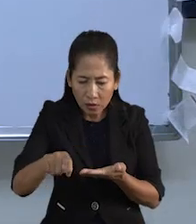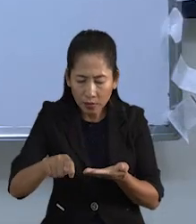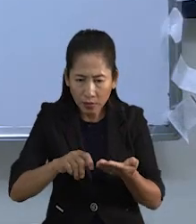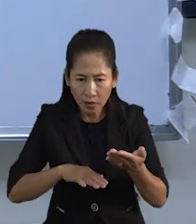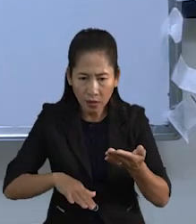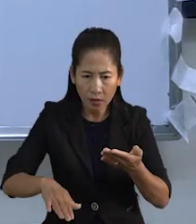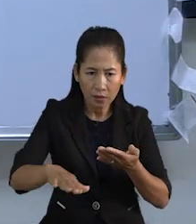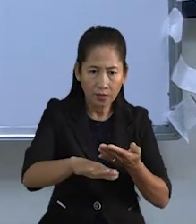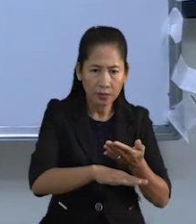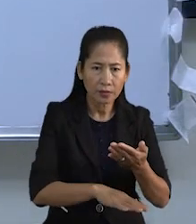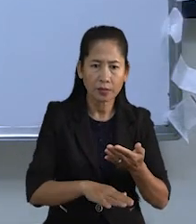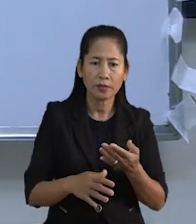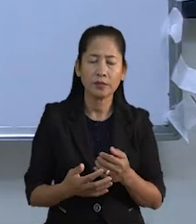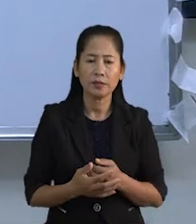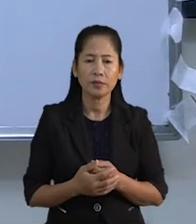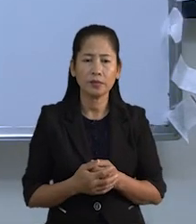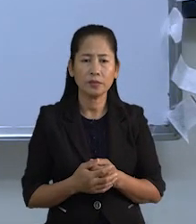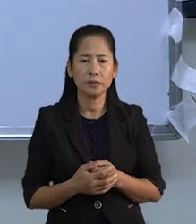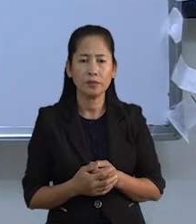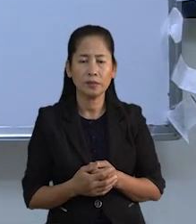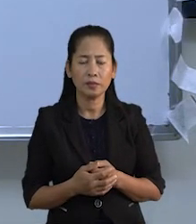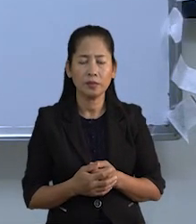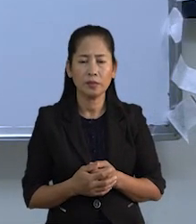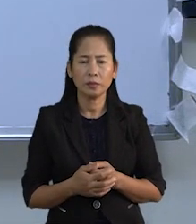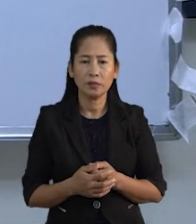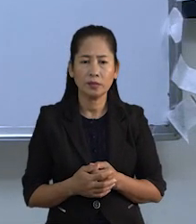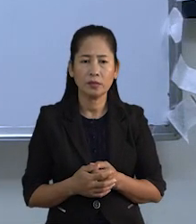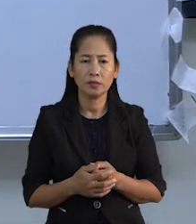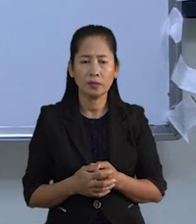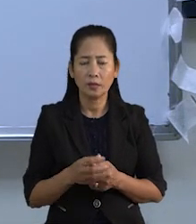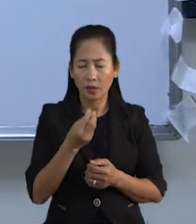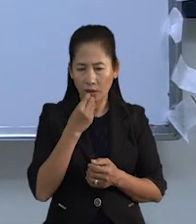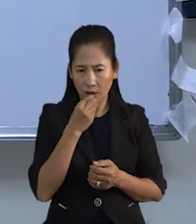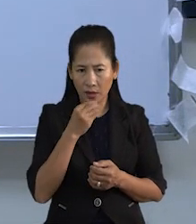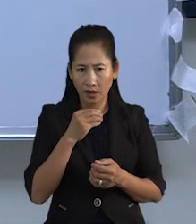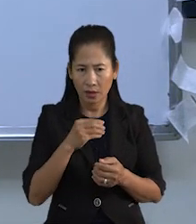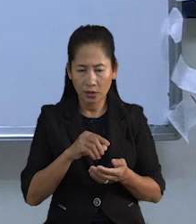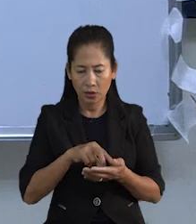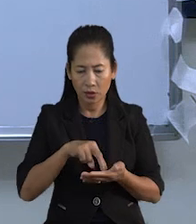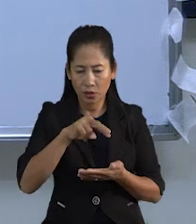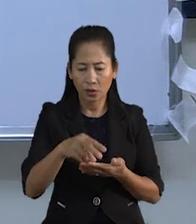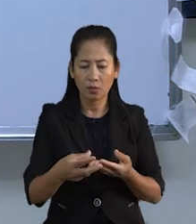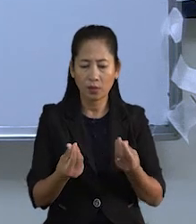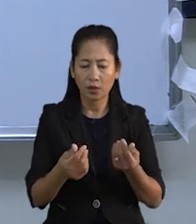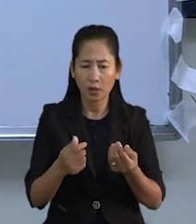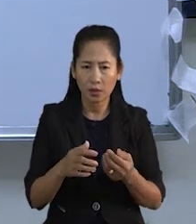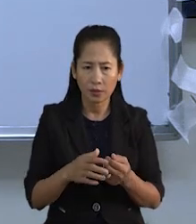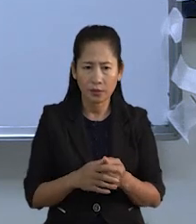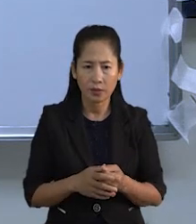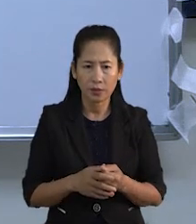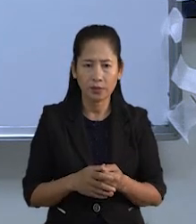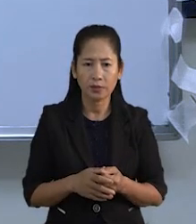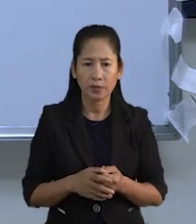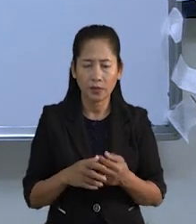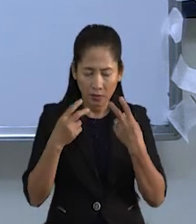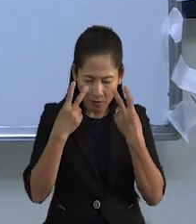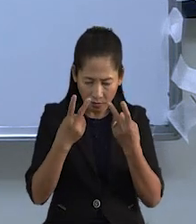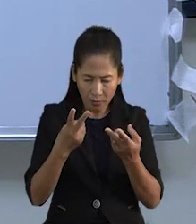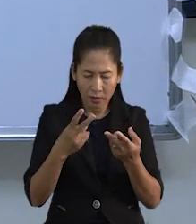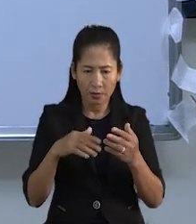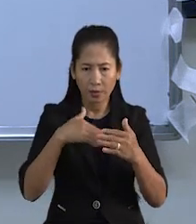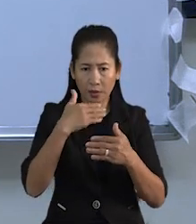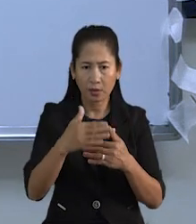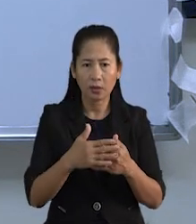នៅលើសំបុកអាចជាគ្មានចំណីអាហារទេអញ្ចឹងត្រូវការអាហារគឺចុះមកមកដីដូច្នេះហើយយើងមើលខ្លឹមសារ